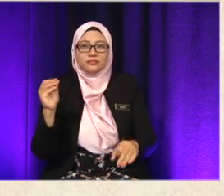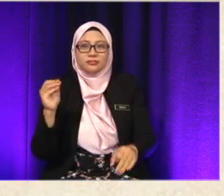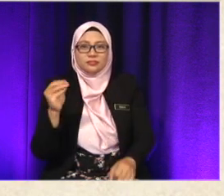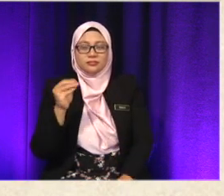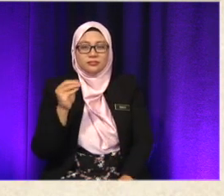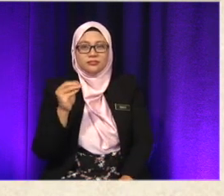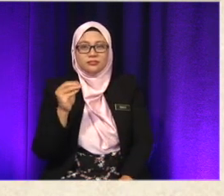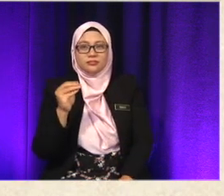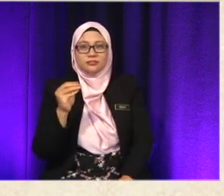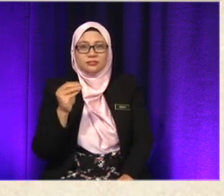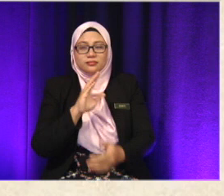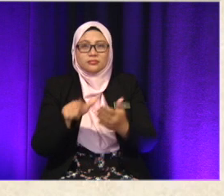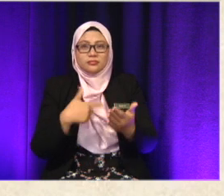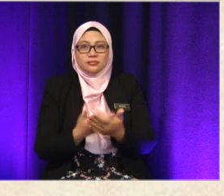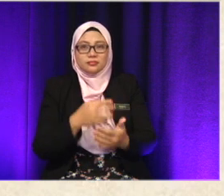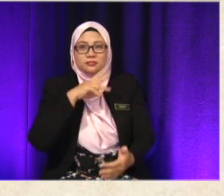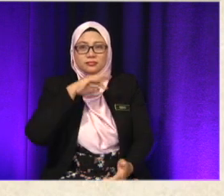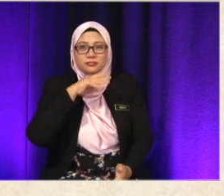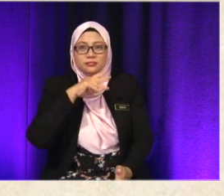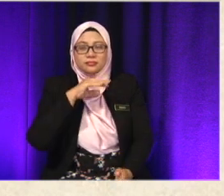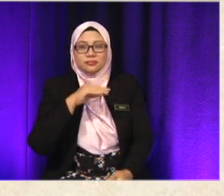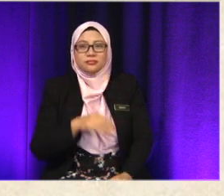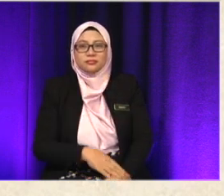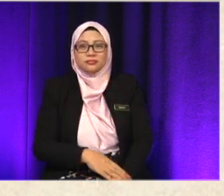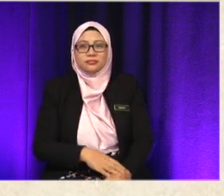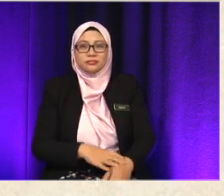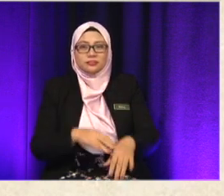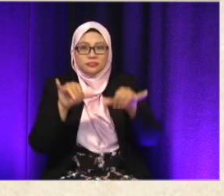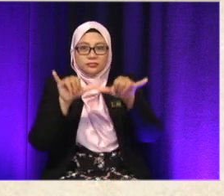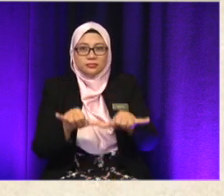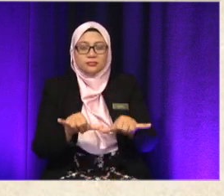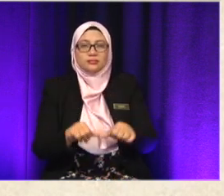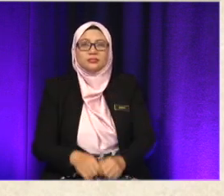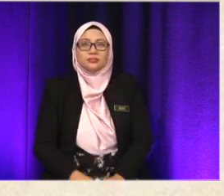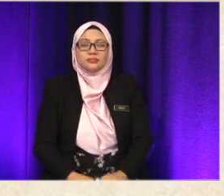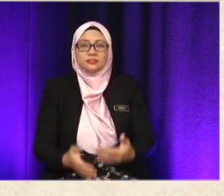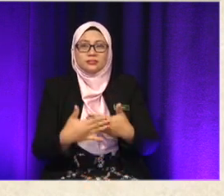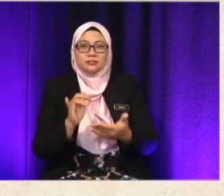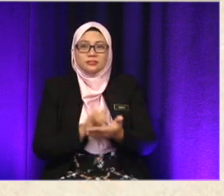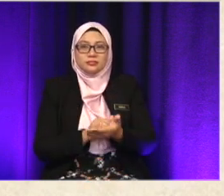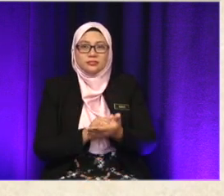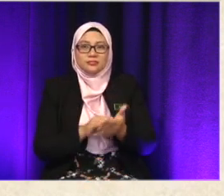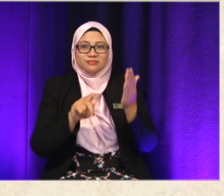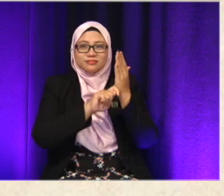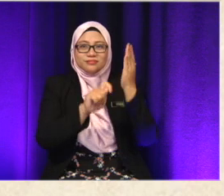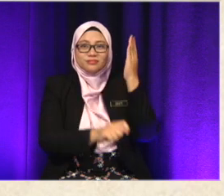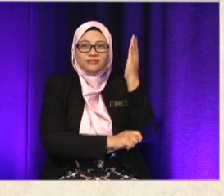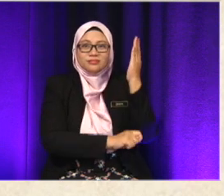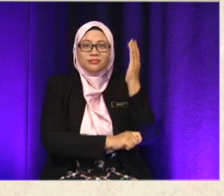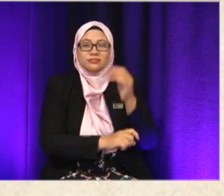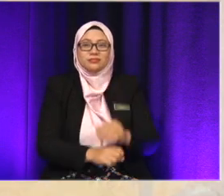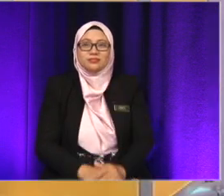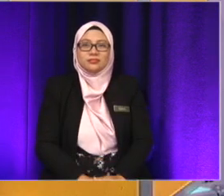akan segala kotoran akan melekat di sini. Itu dia penapis. Okey, terus lagi tangki. Kita perlu ada